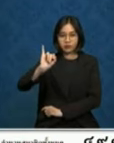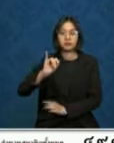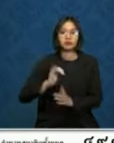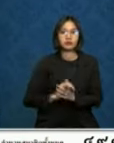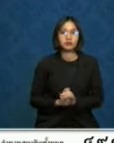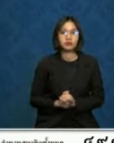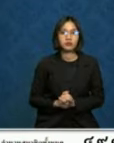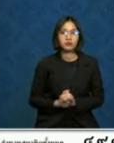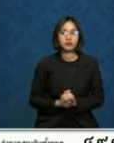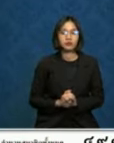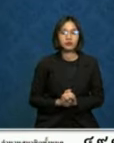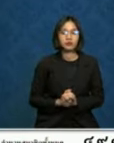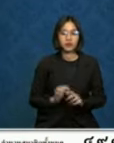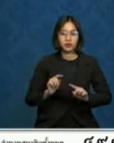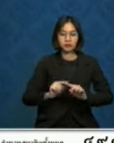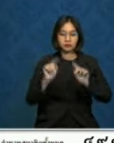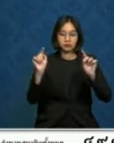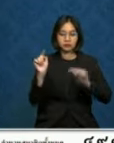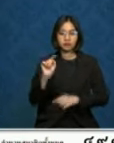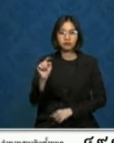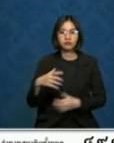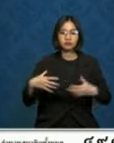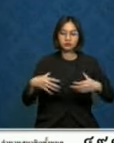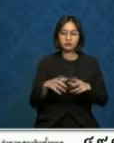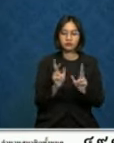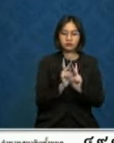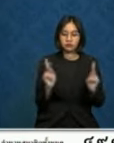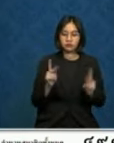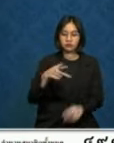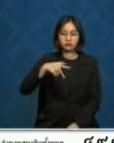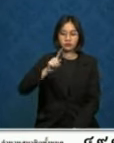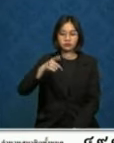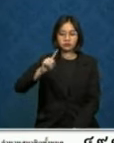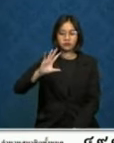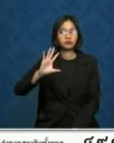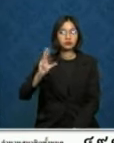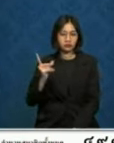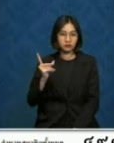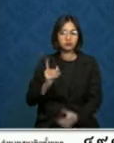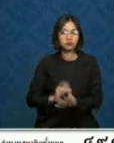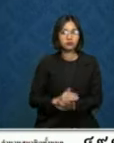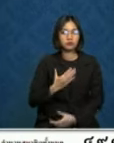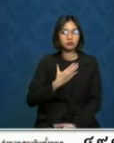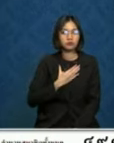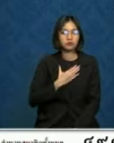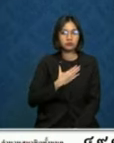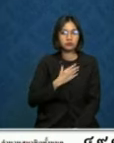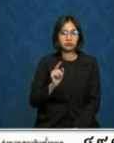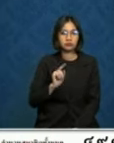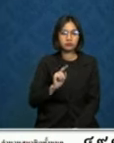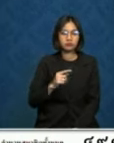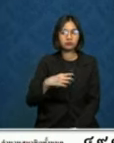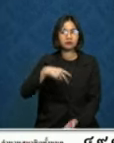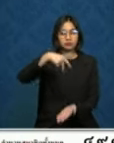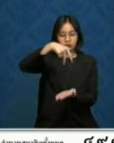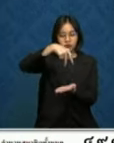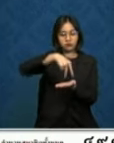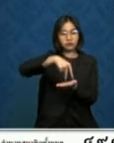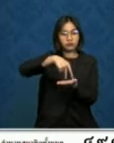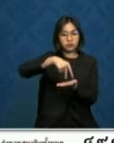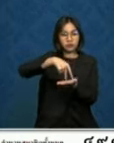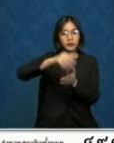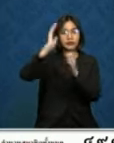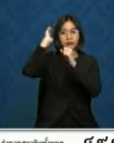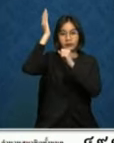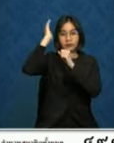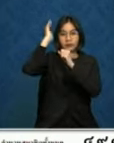านแต่ในฐานะกรรมาธิการปปช.ครับท่านประธานผมจึงต้องลุกจำเป็นจริงๆครับที่ต้